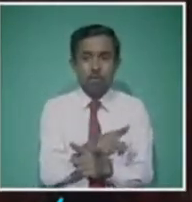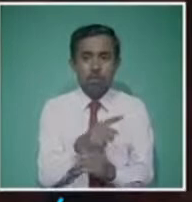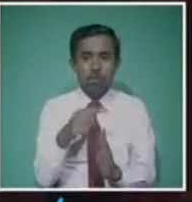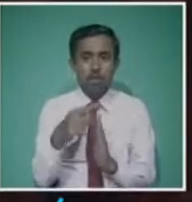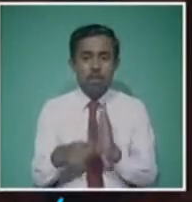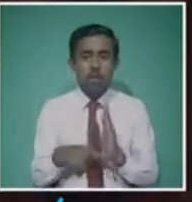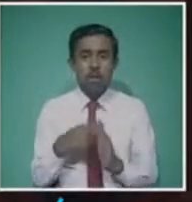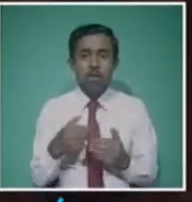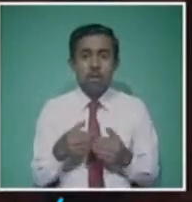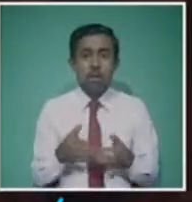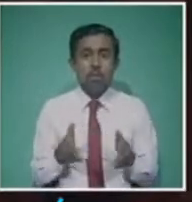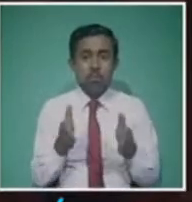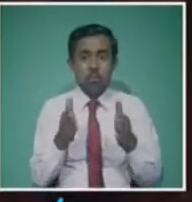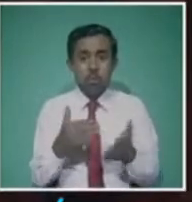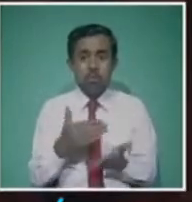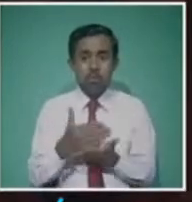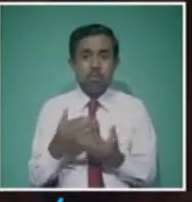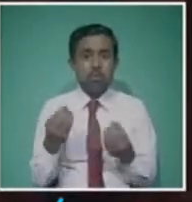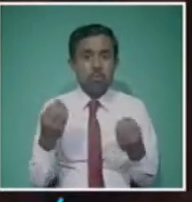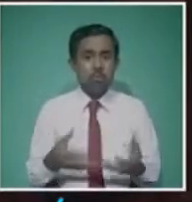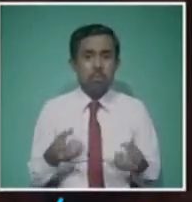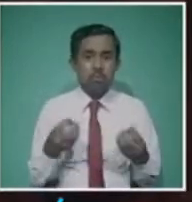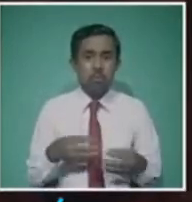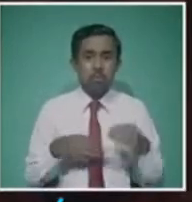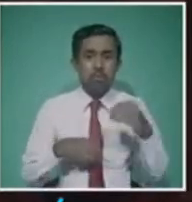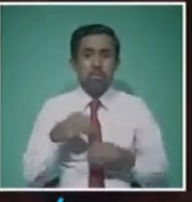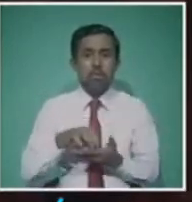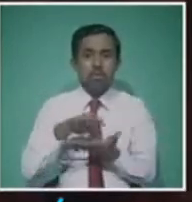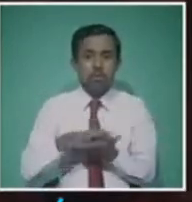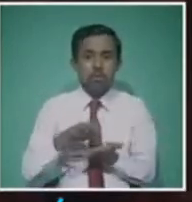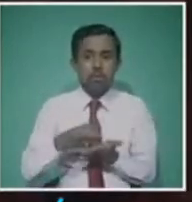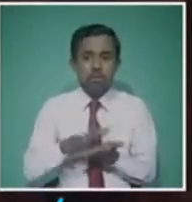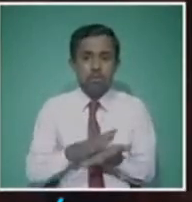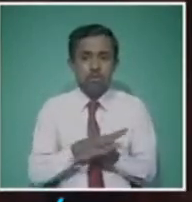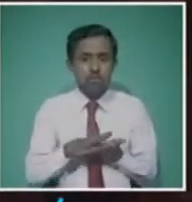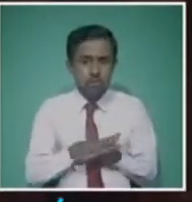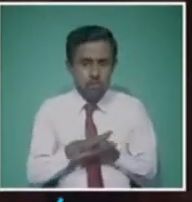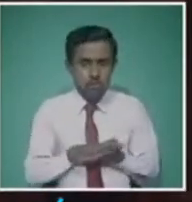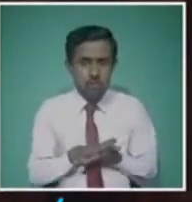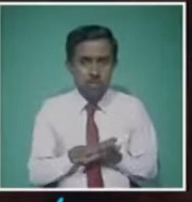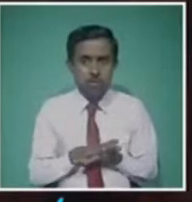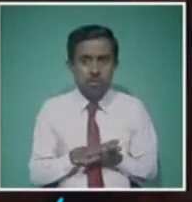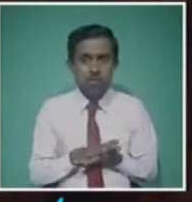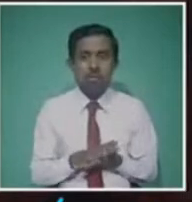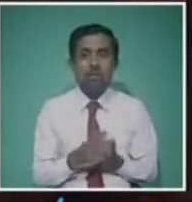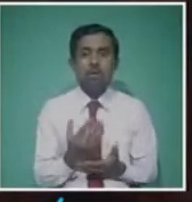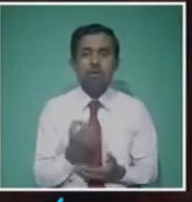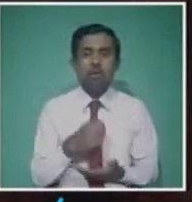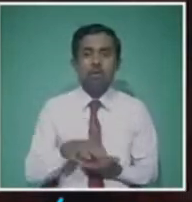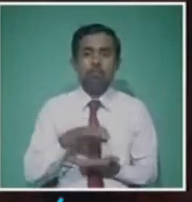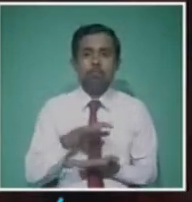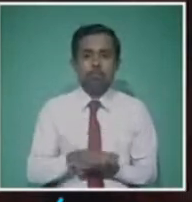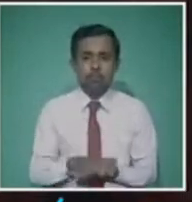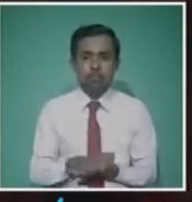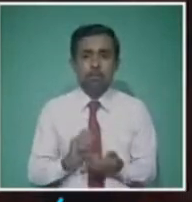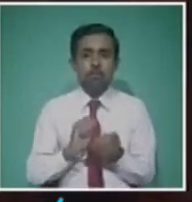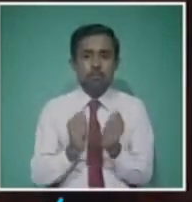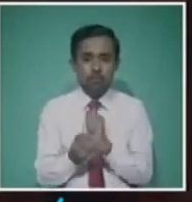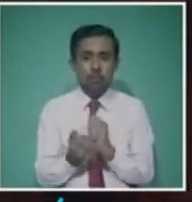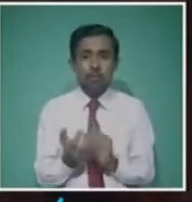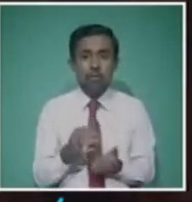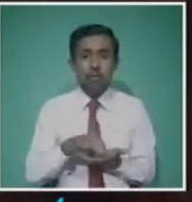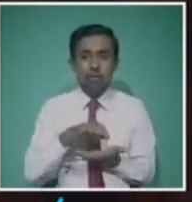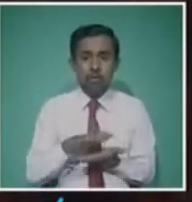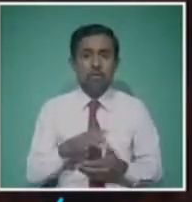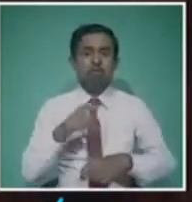మేరటే గమన్ మగడ హాని వెచ్చ వినవెచ్చ యం దేశపాలన తీందు నివర్తి కరన్న ఏ గత్త తీందు వినస్ కరన్న గత్త తీందు